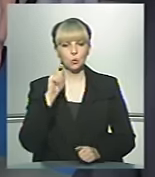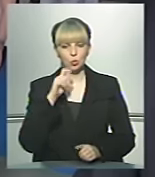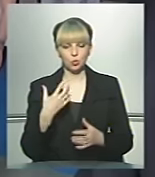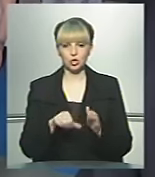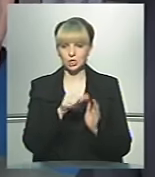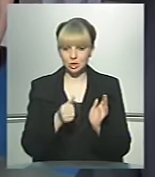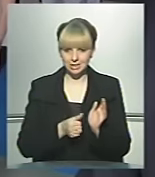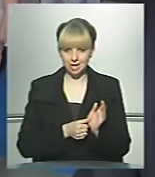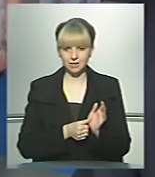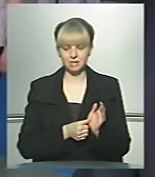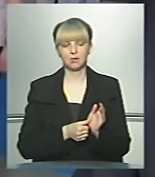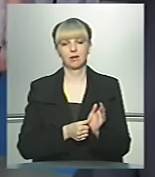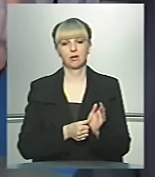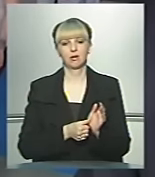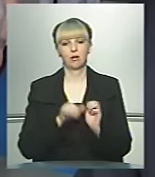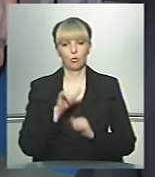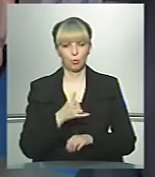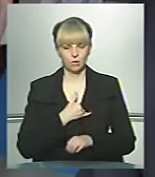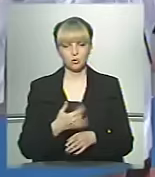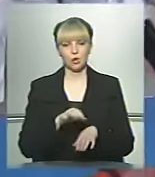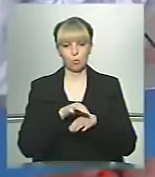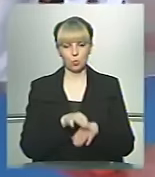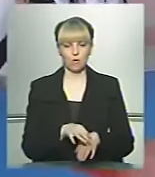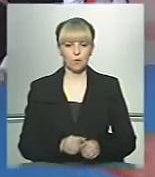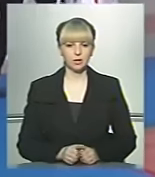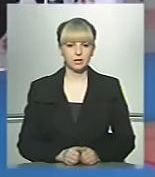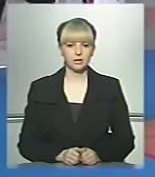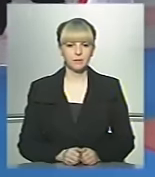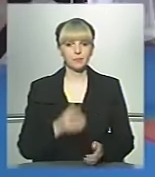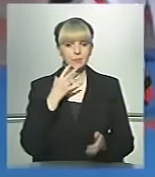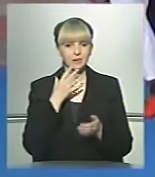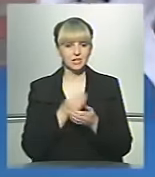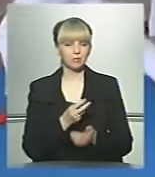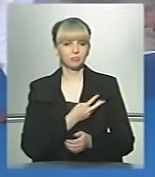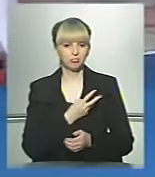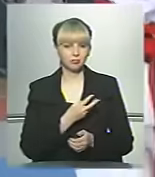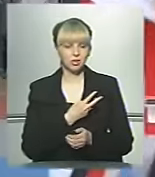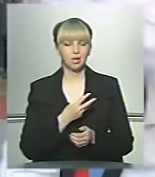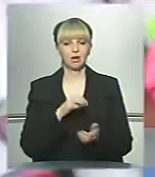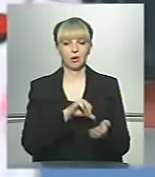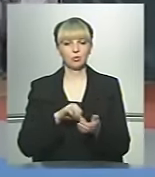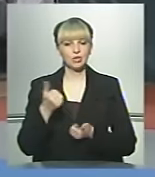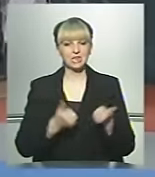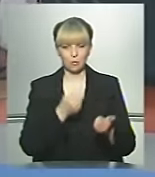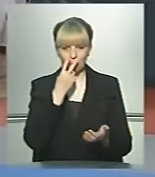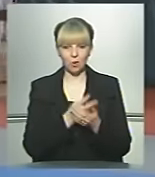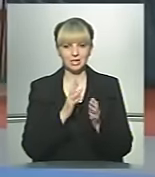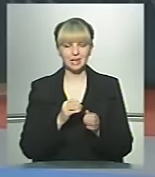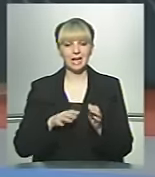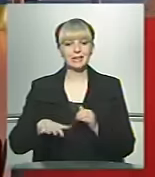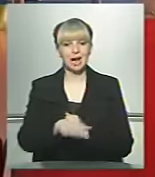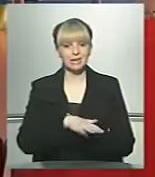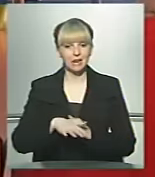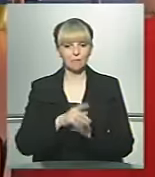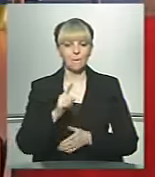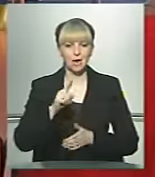вже 16-ті у нас проводяться. Свою пристрасть та азарт учасники змагань показують тільки на татамі,